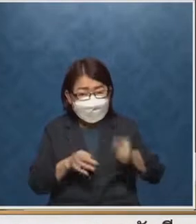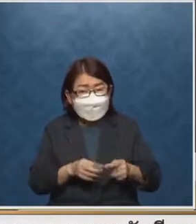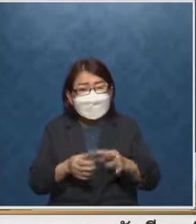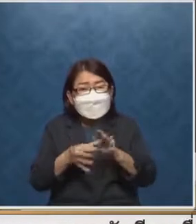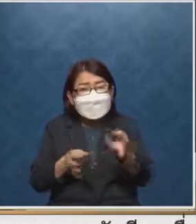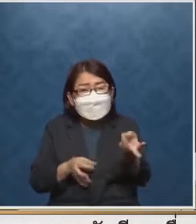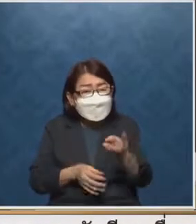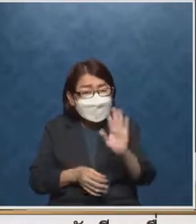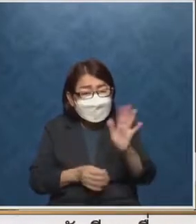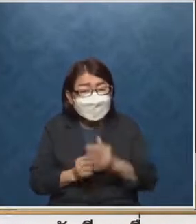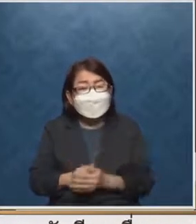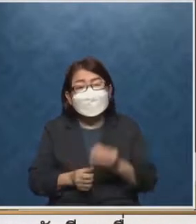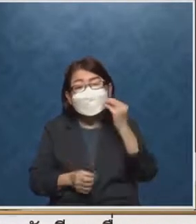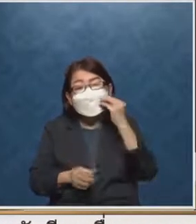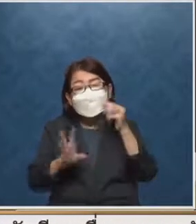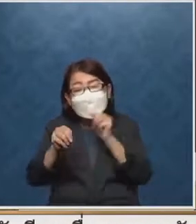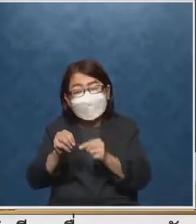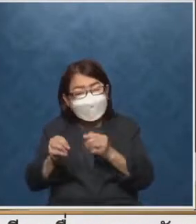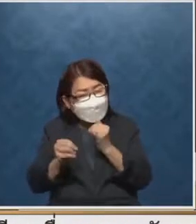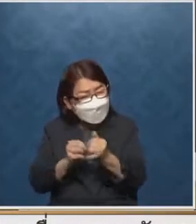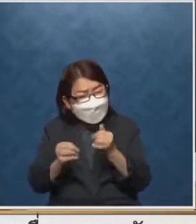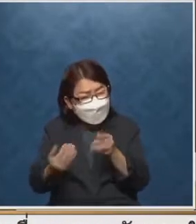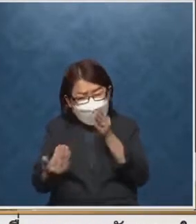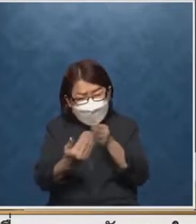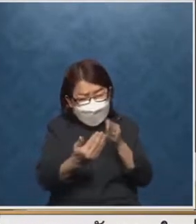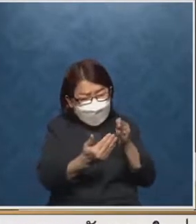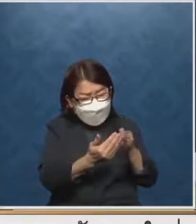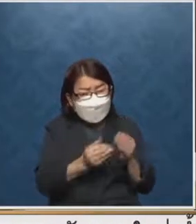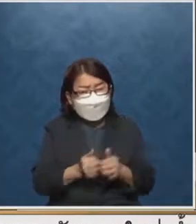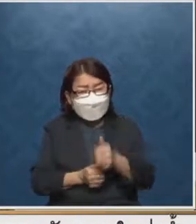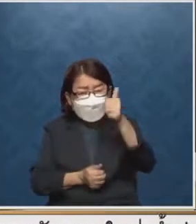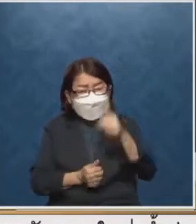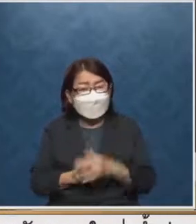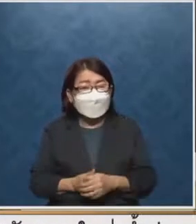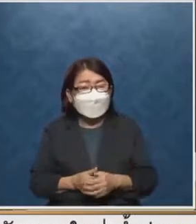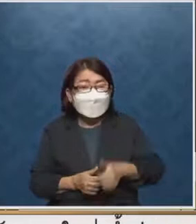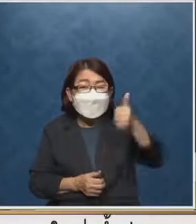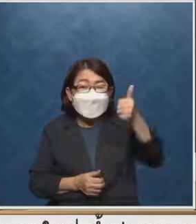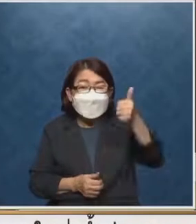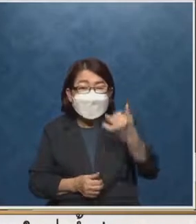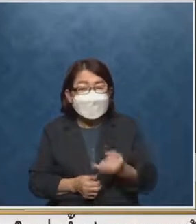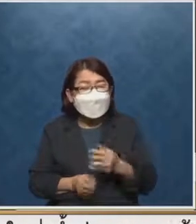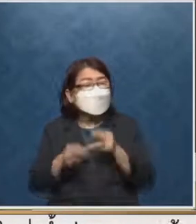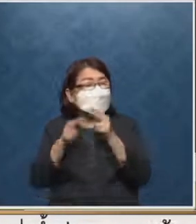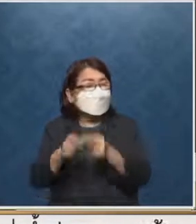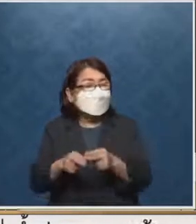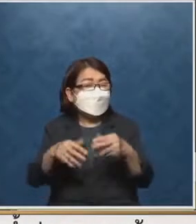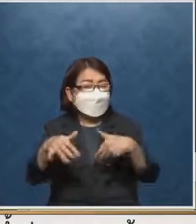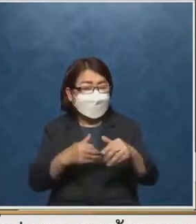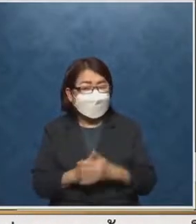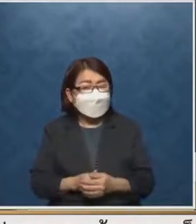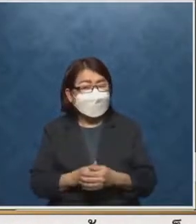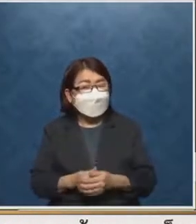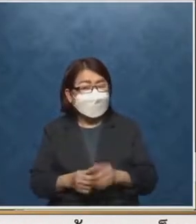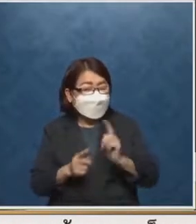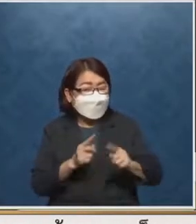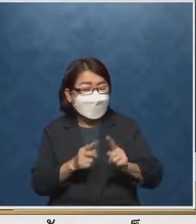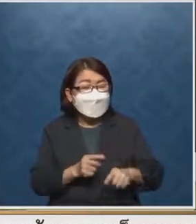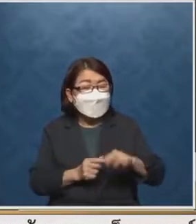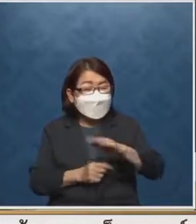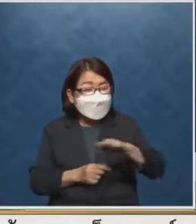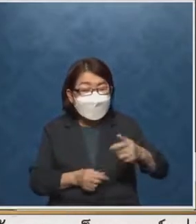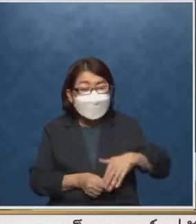แล้วในหมู่บ้านแต่ละแห่งให้เข้าถึงหมู่บ้านให้ได้เพราะชัยชนะหรือพ่ายแพ้นั้นอยู่ที่หมู่บ้านนะครับทุกสิ่งทุกอย่างถ้าเด็กเข้าใจในเรื่